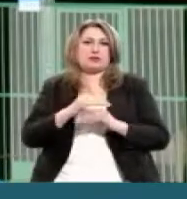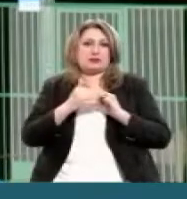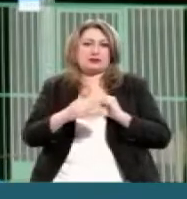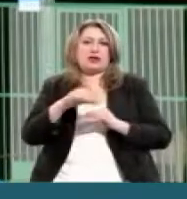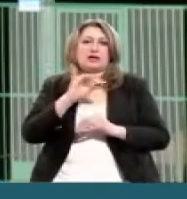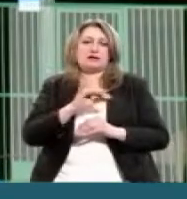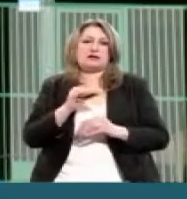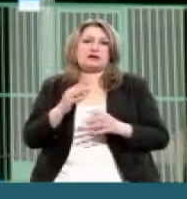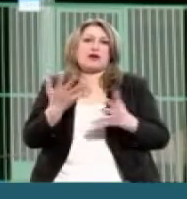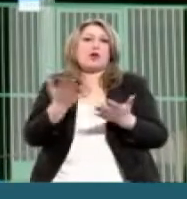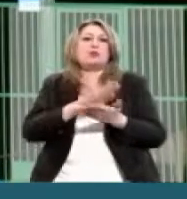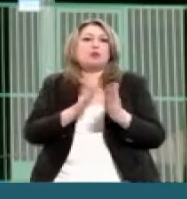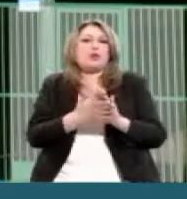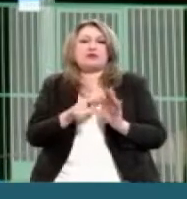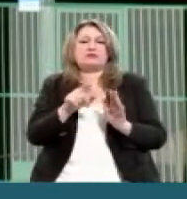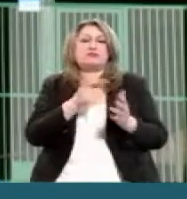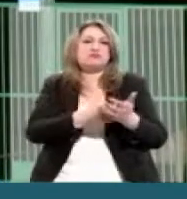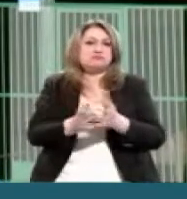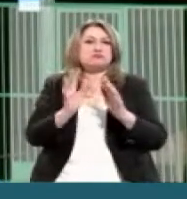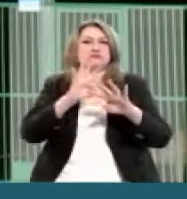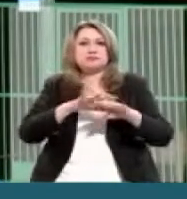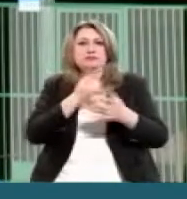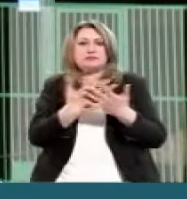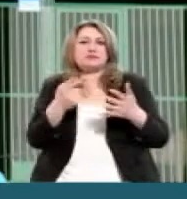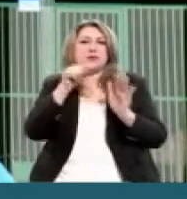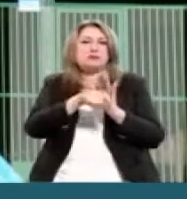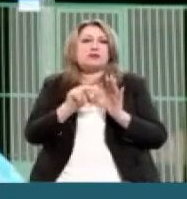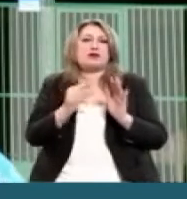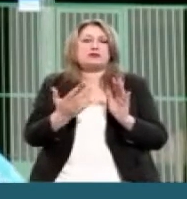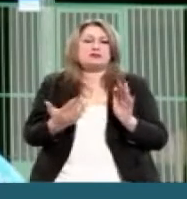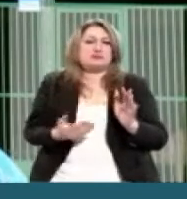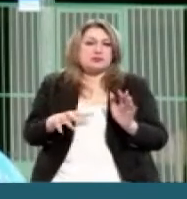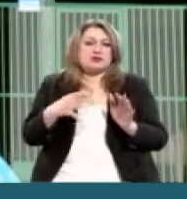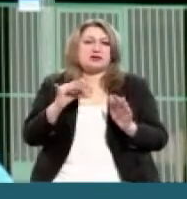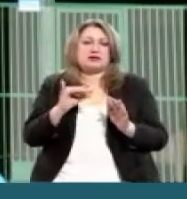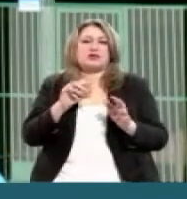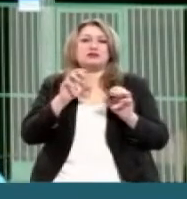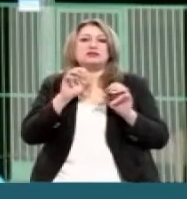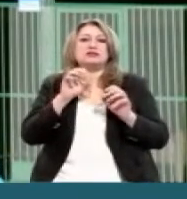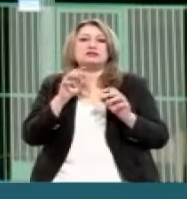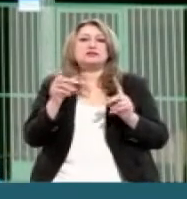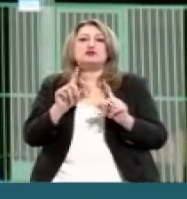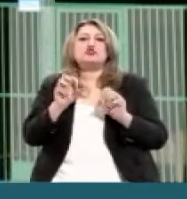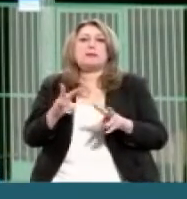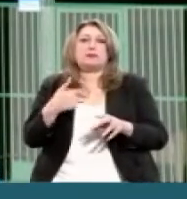Ну и бытовые условия содержания, и также материалы, с которыми мы работаем. То есть